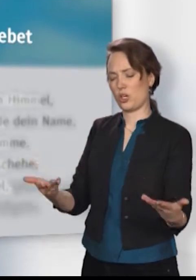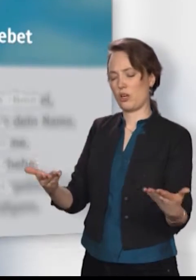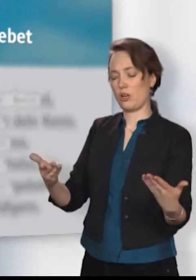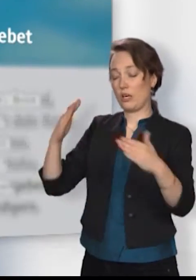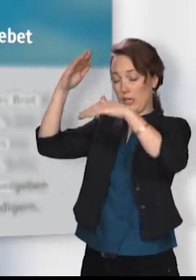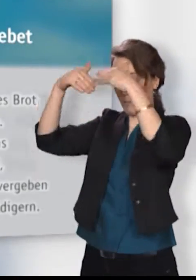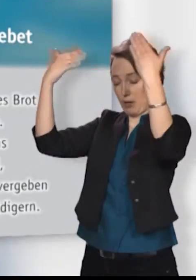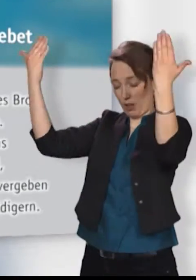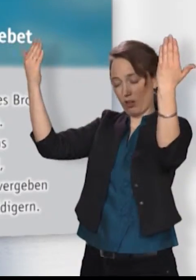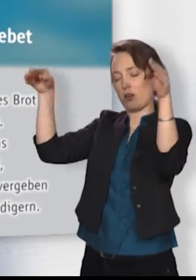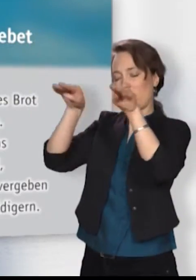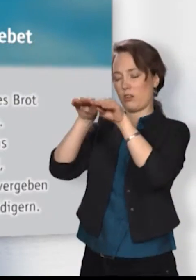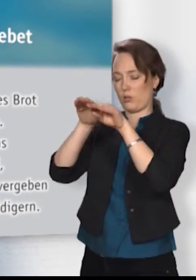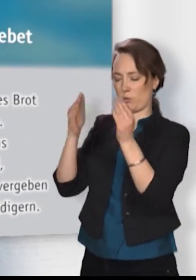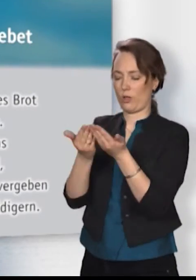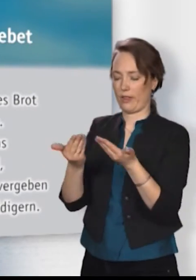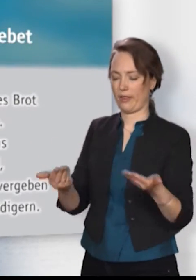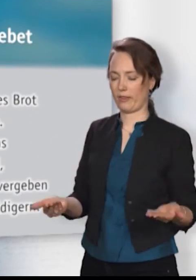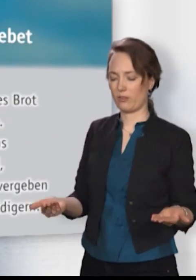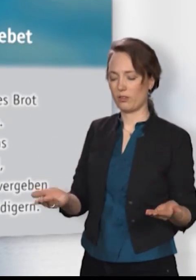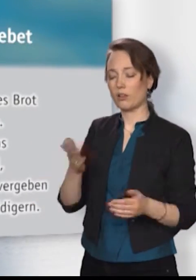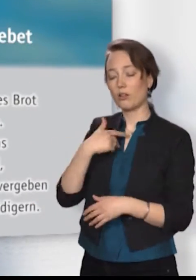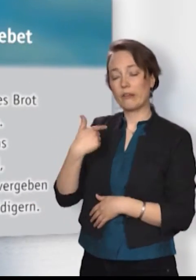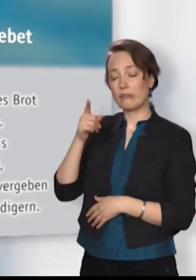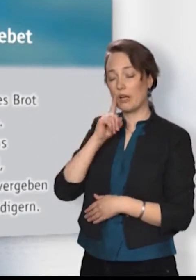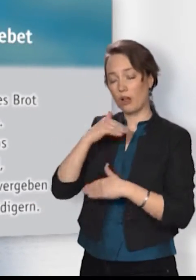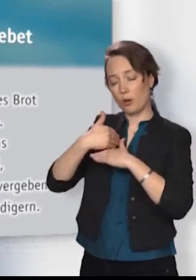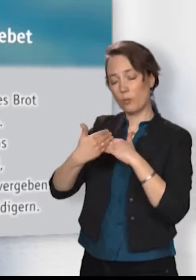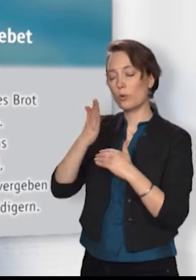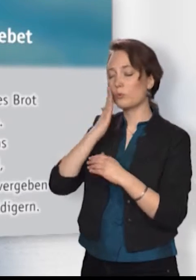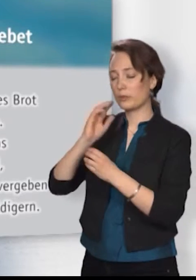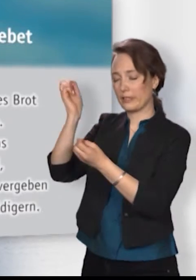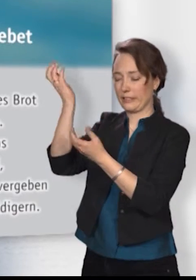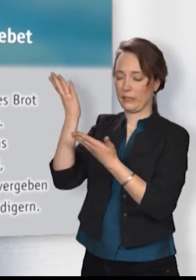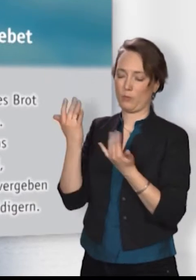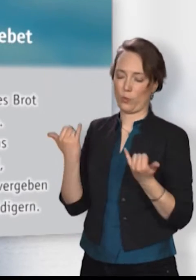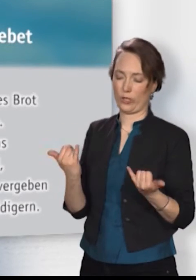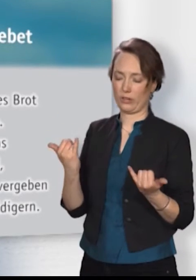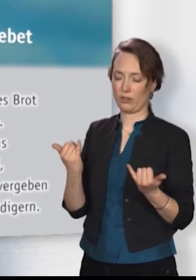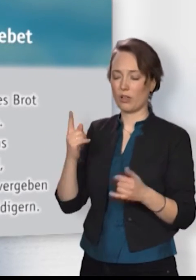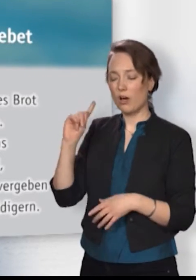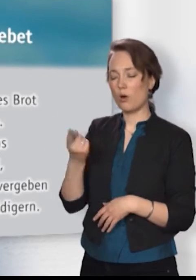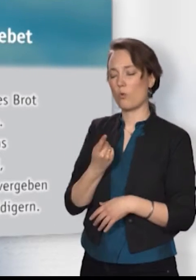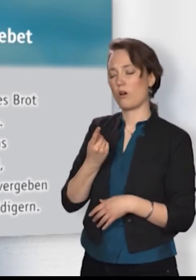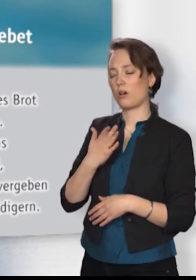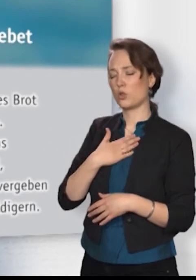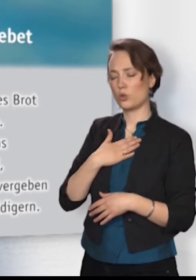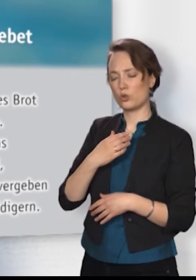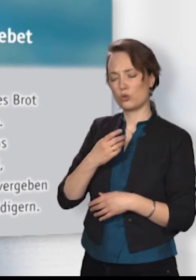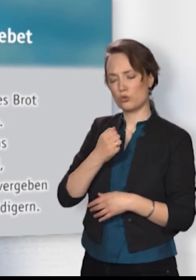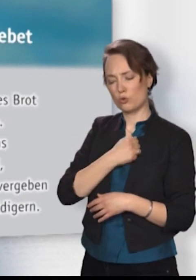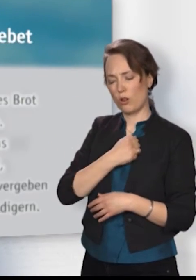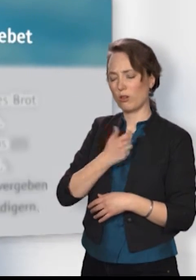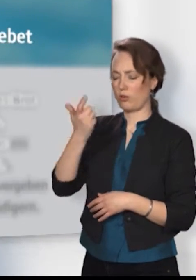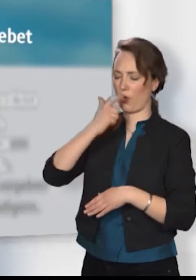Erden. Unser tägliches Brot gib uns heute und vergib uns unsere Schuld, wie auch wir